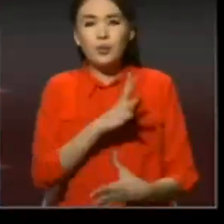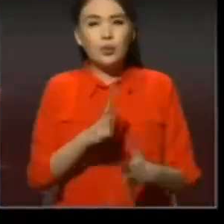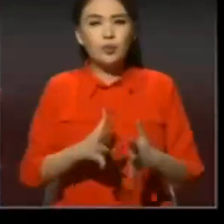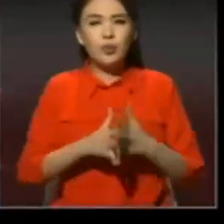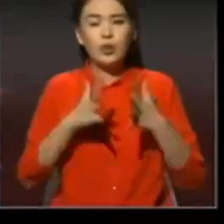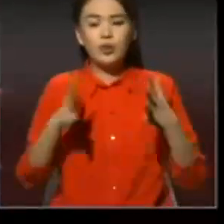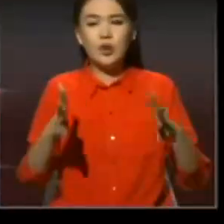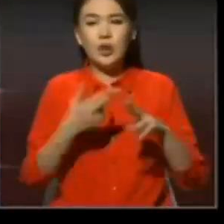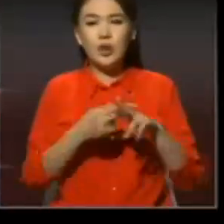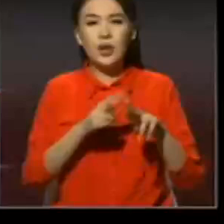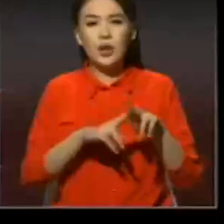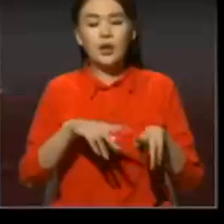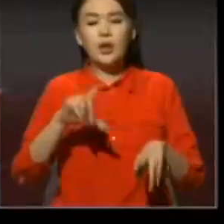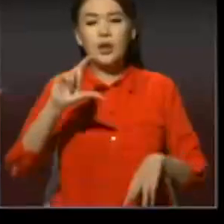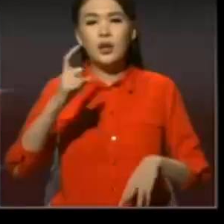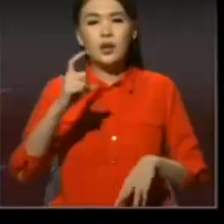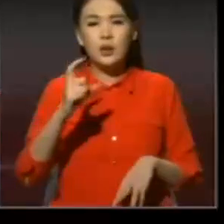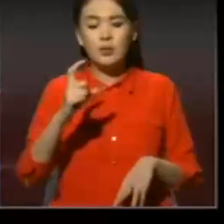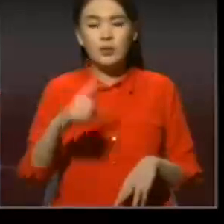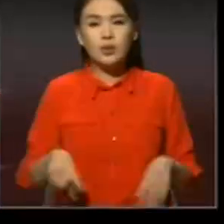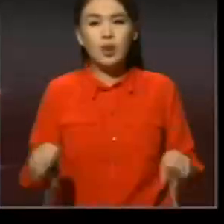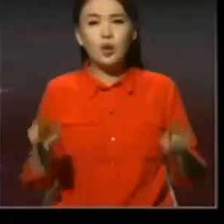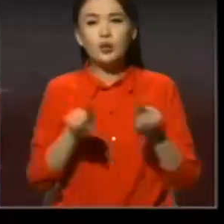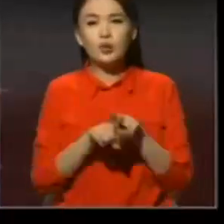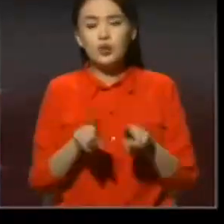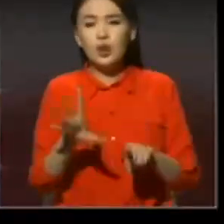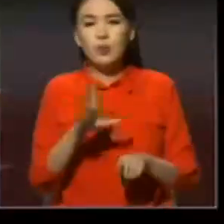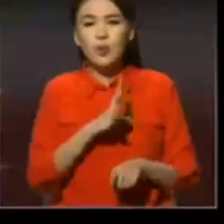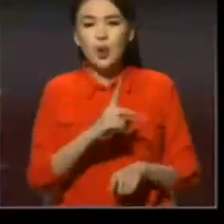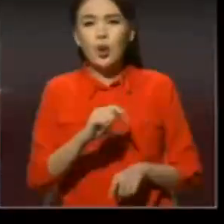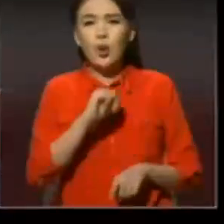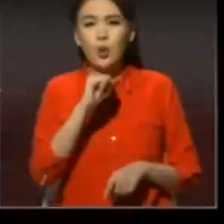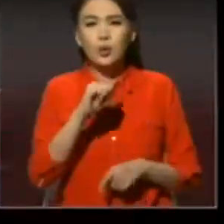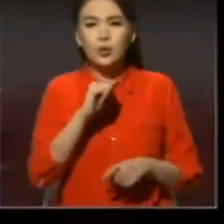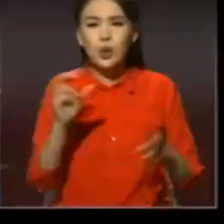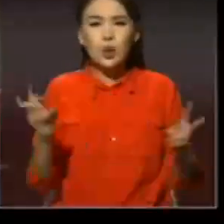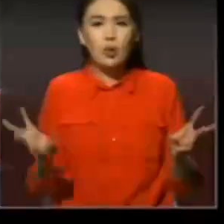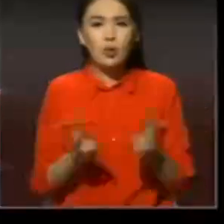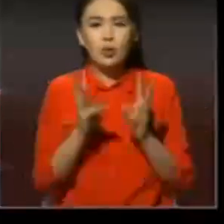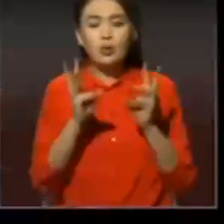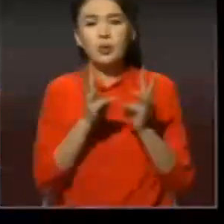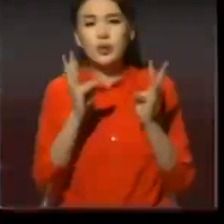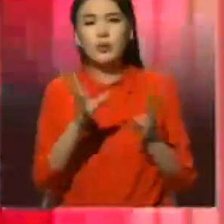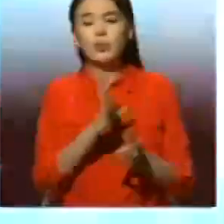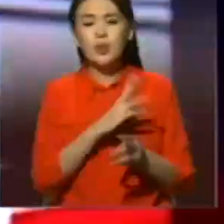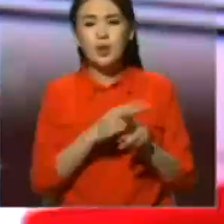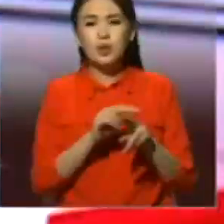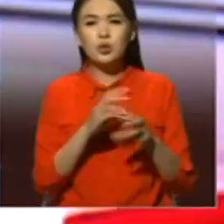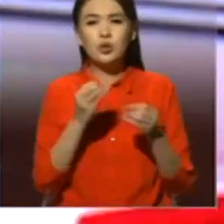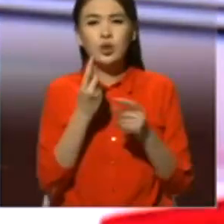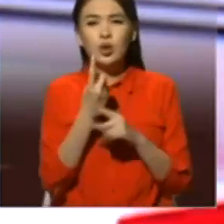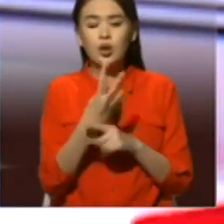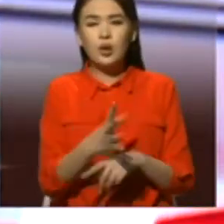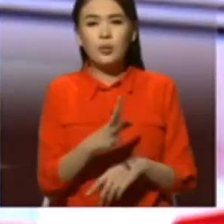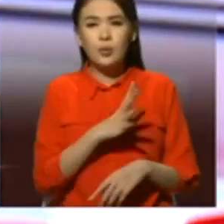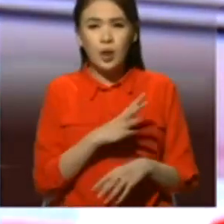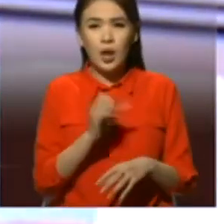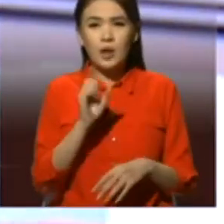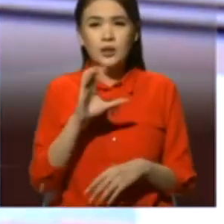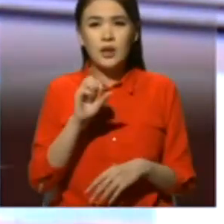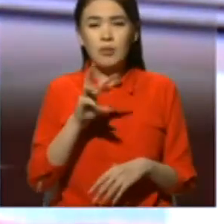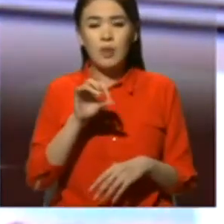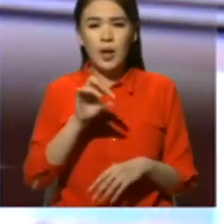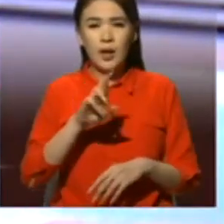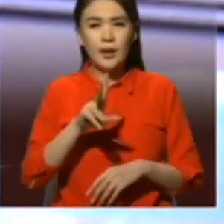бар апат, лидердегі жағдай болсын, Қостанайдағы өрт болсын. Алдымен кім барды? Осы ассамблеяның жастары жүрді.